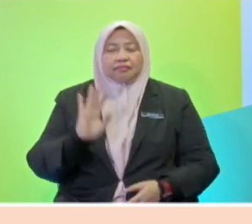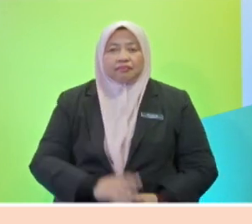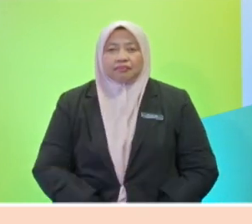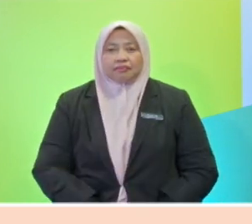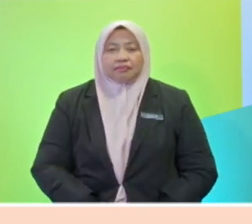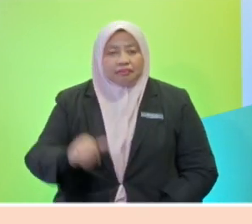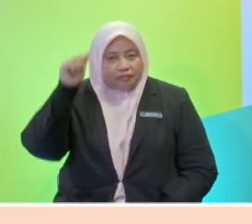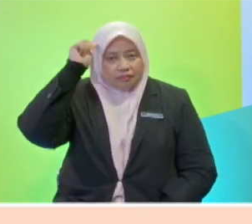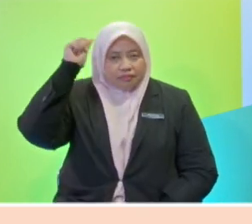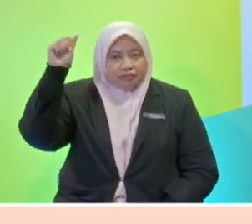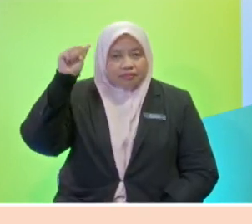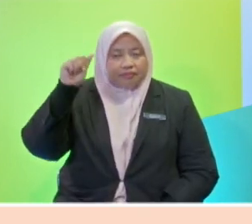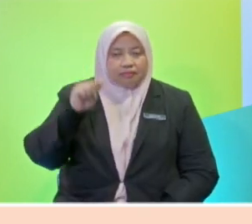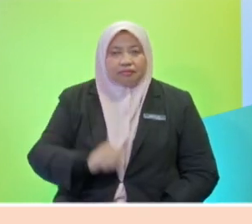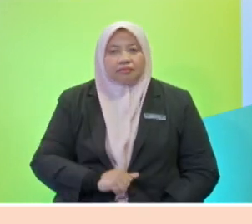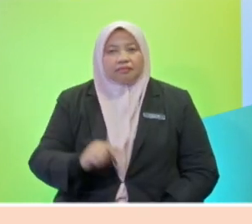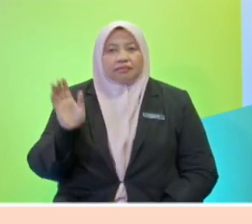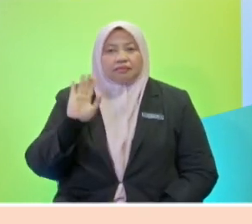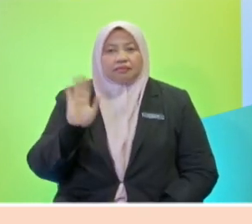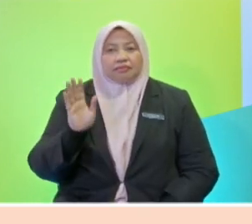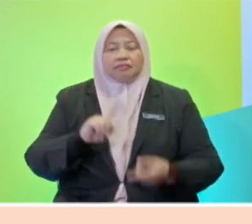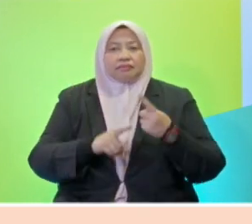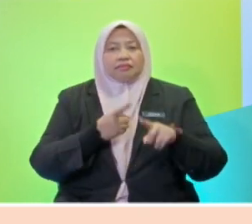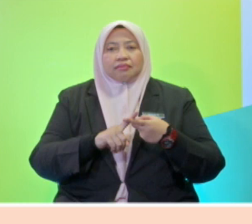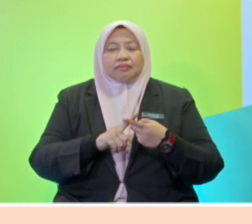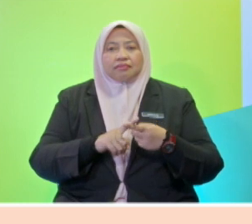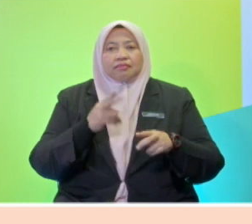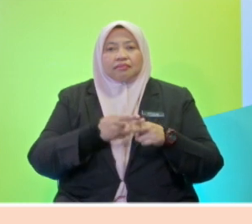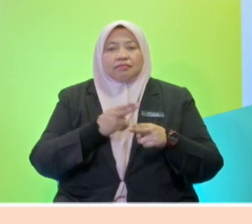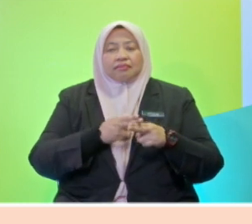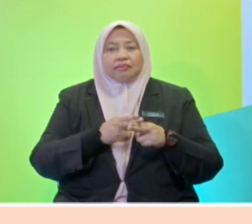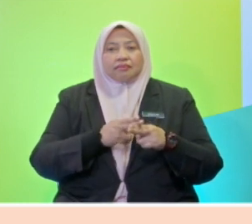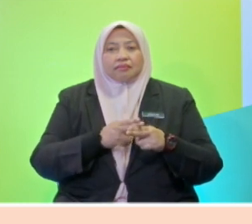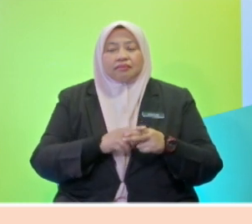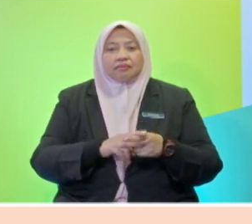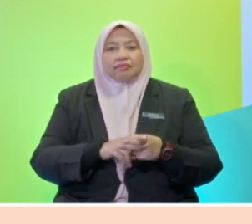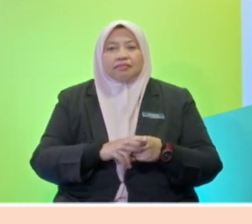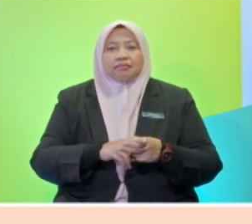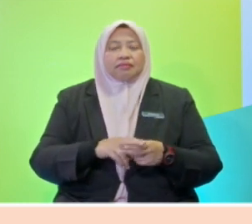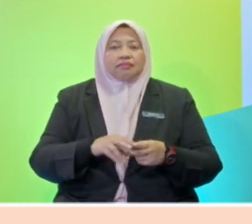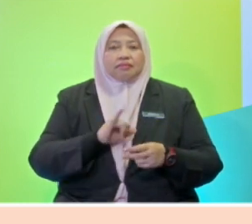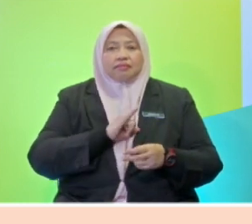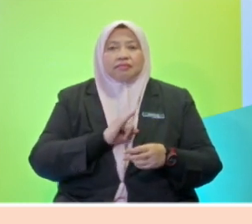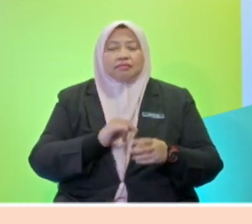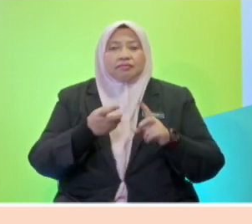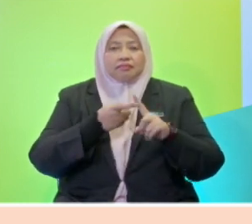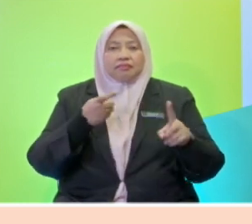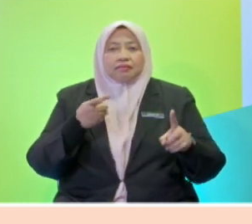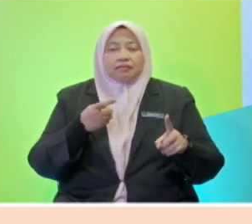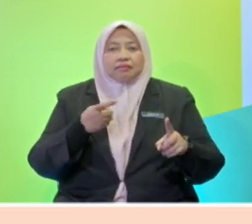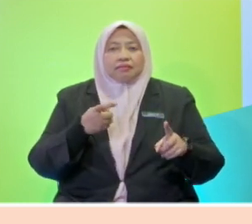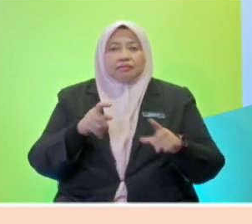Assalamualaikum Hai kawan-kawan nama saya Udin Saya dari